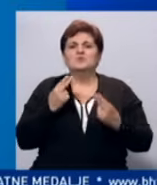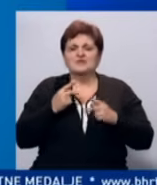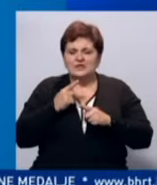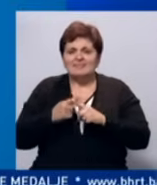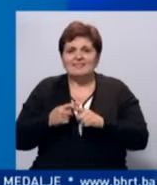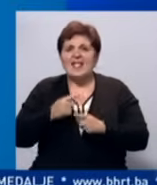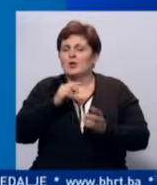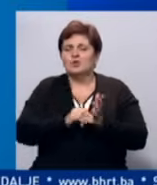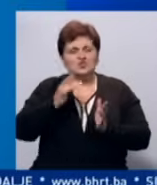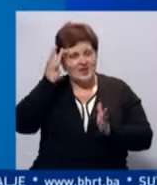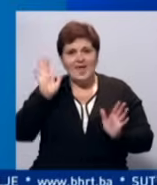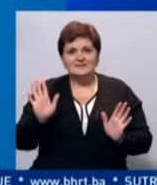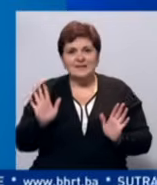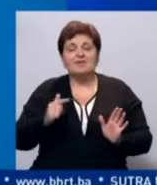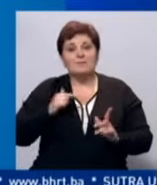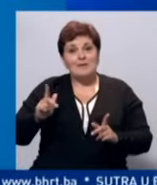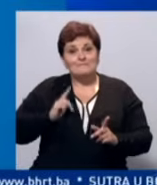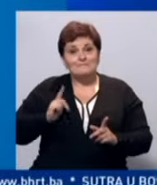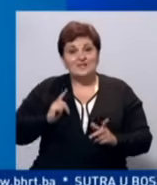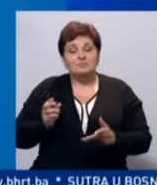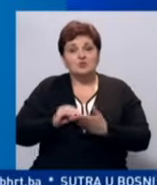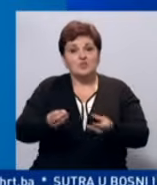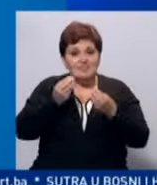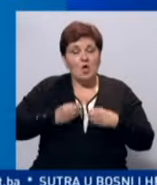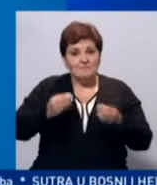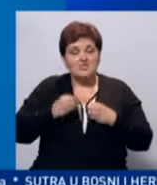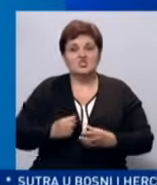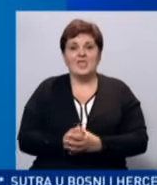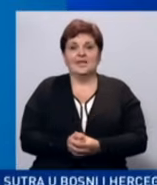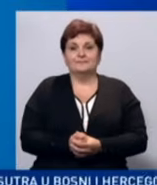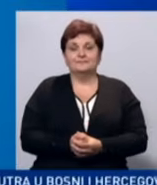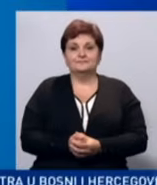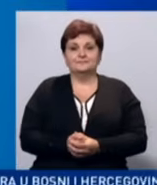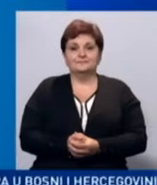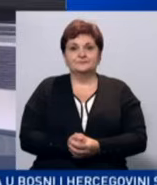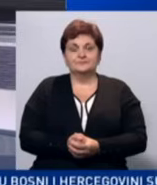detalji koje još ne znamo, tako da ćemo pričekati za dodatno objašnjenje.